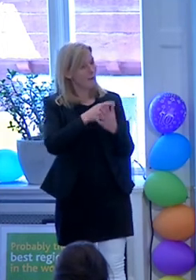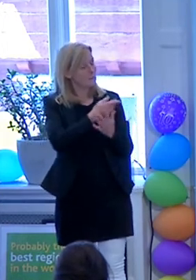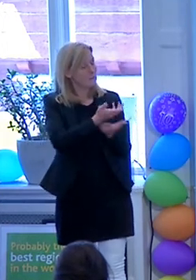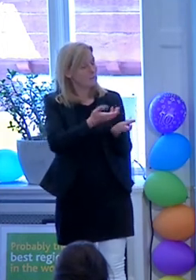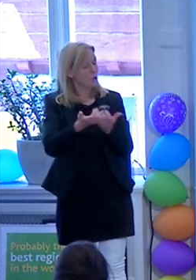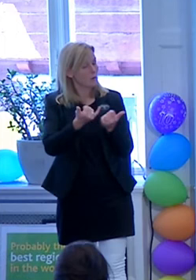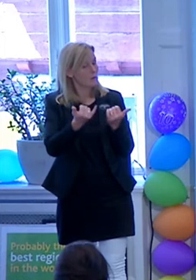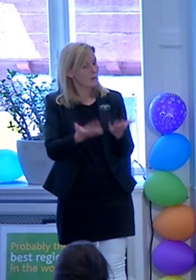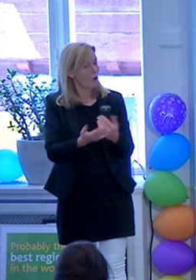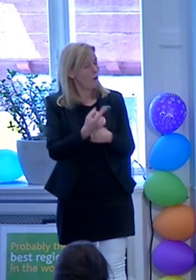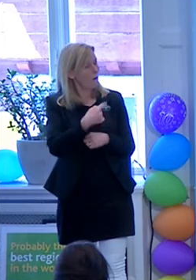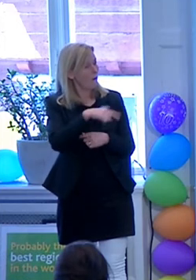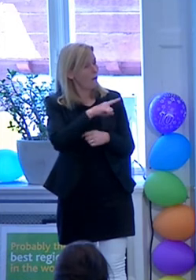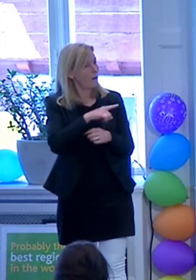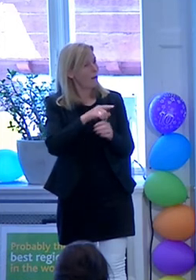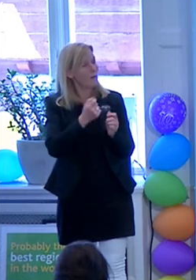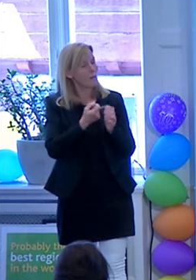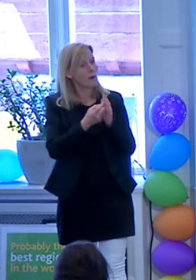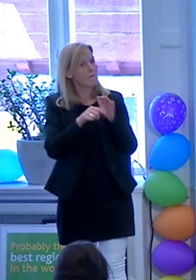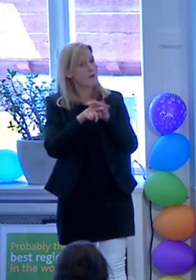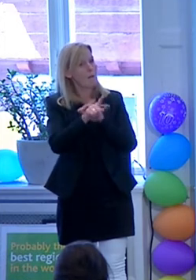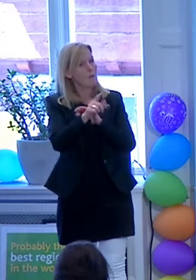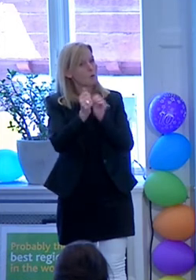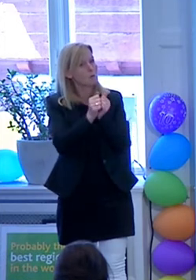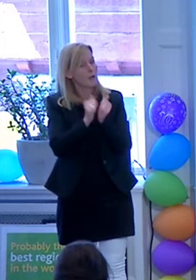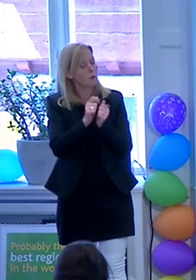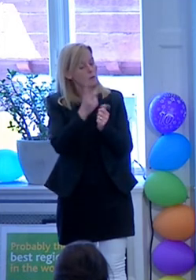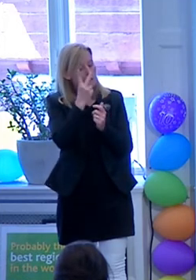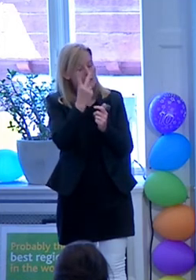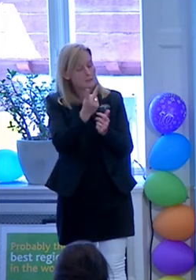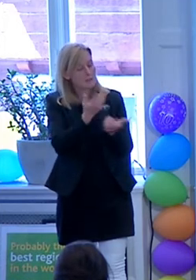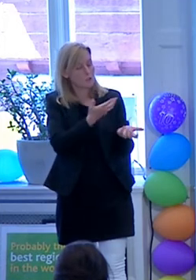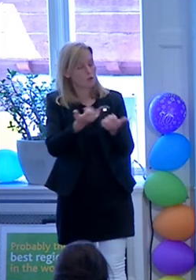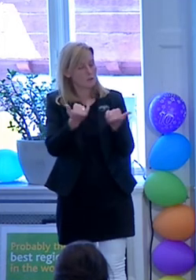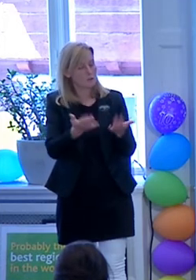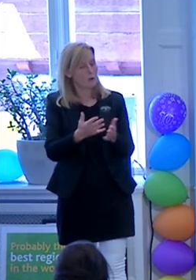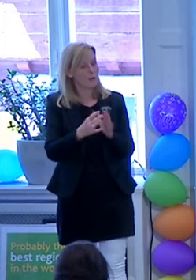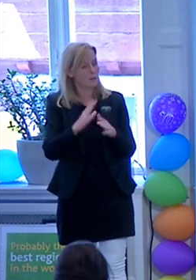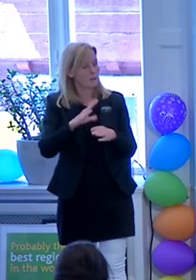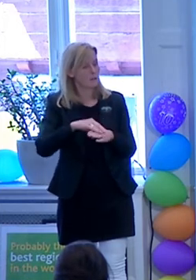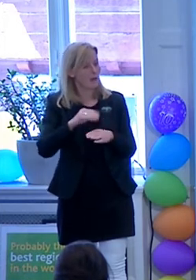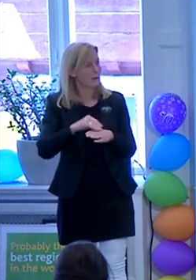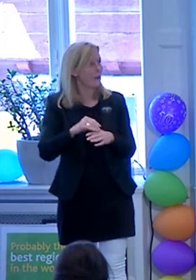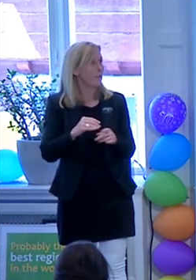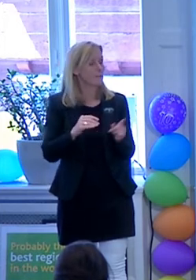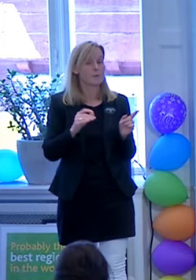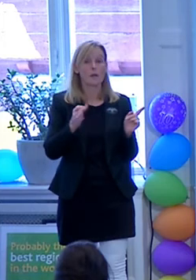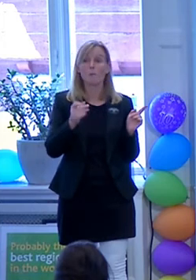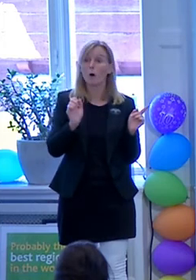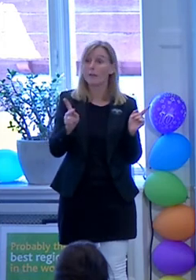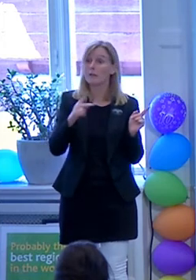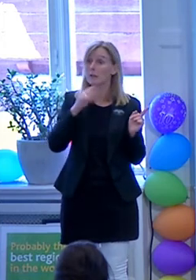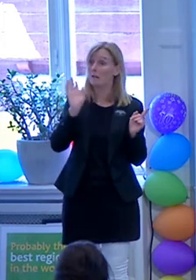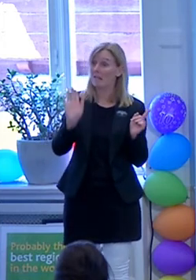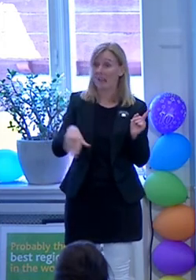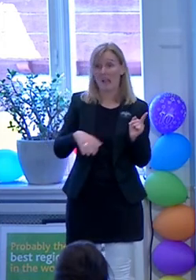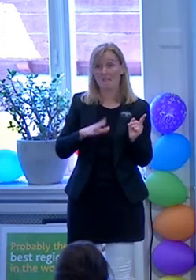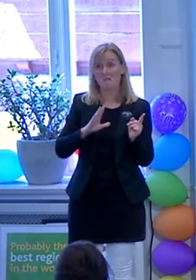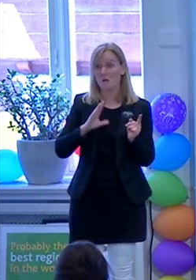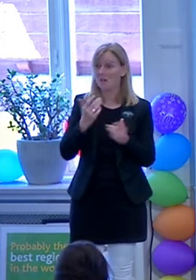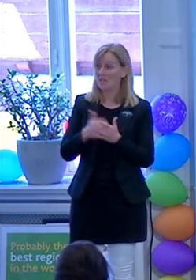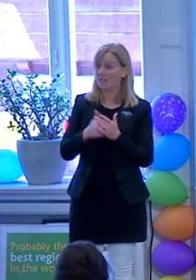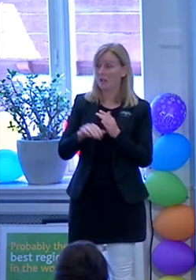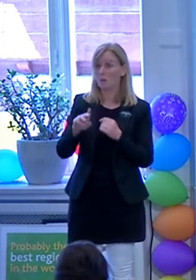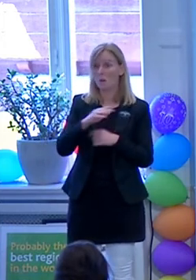saknar idag, framgångsfaktorer som ni ser saknas i Sverige idag? Nej, jag tycker vi är på egentligen alla de frågor i